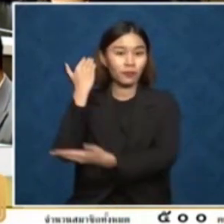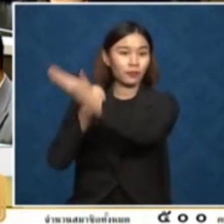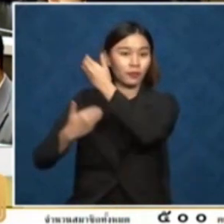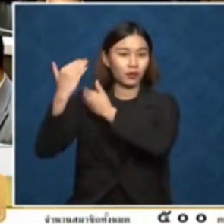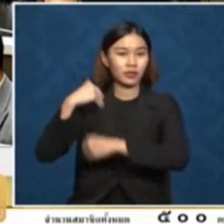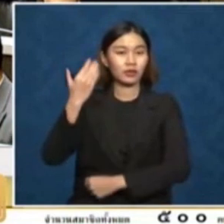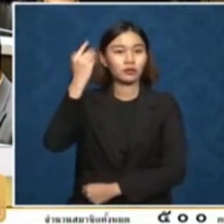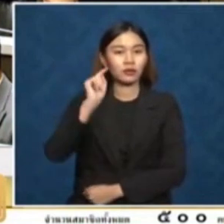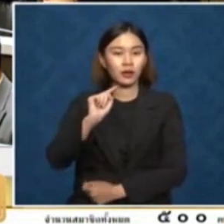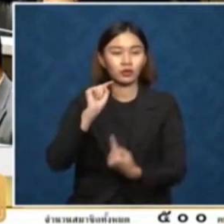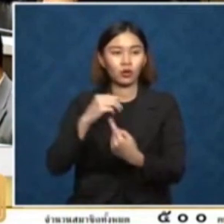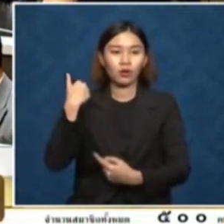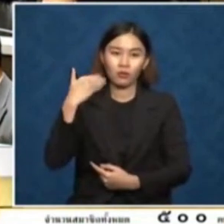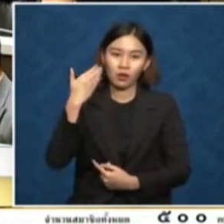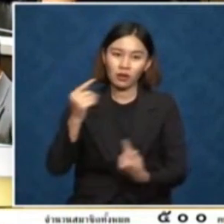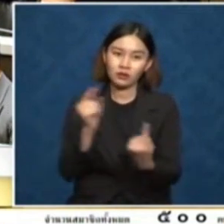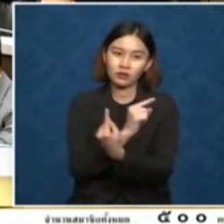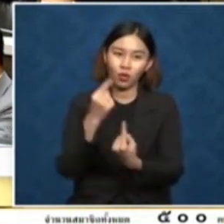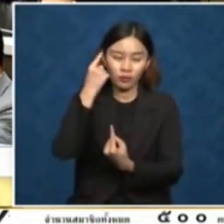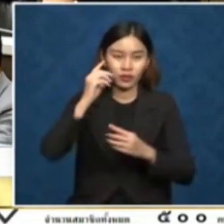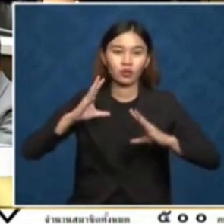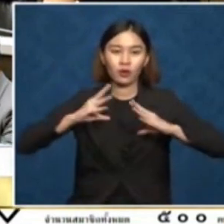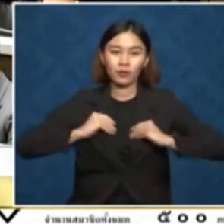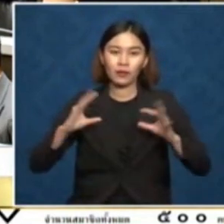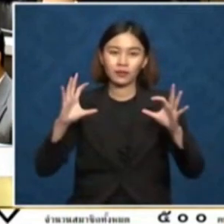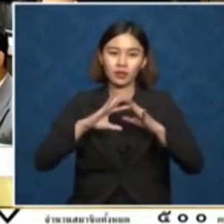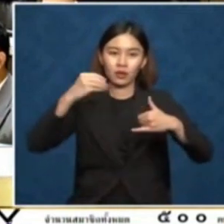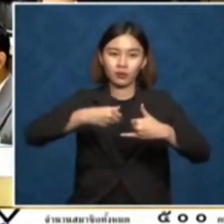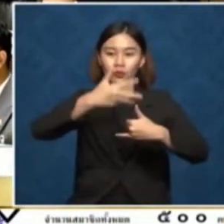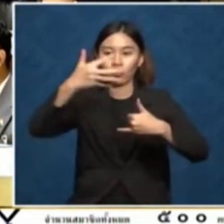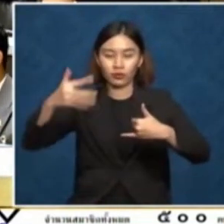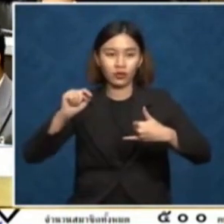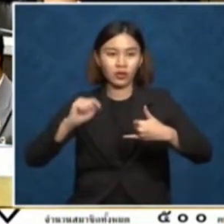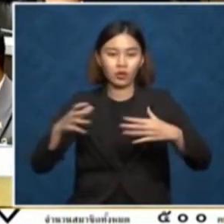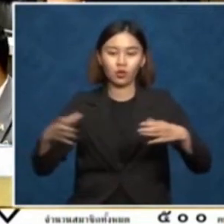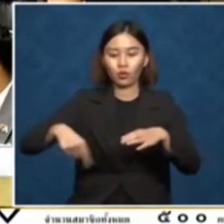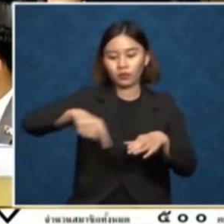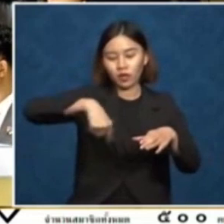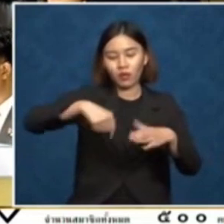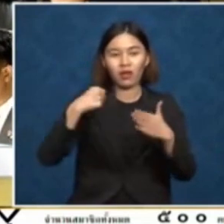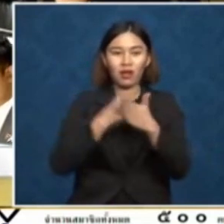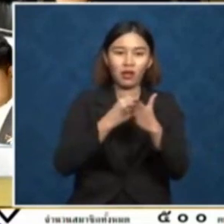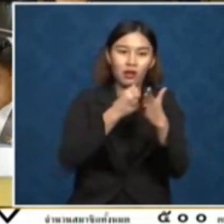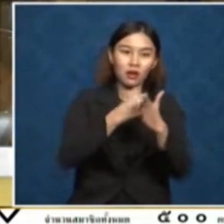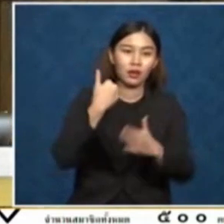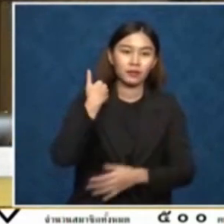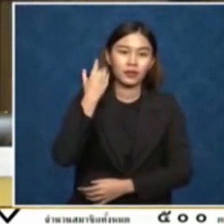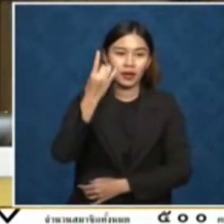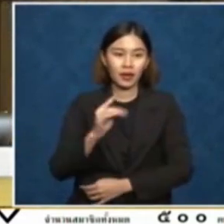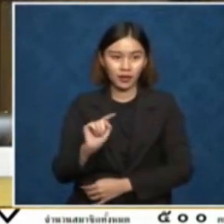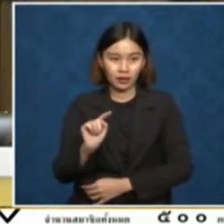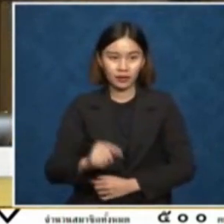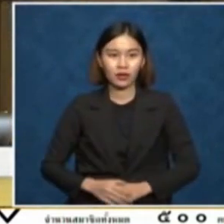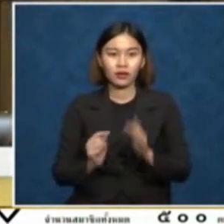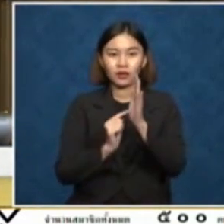การทำร้ายร่างกายและจิตใจถูกกีดกันจากสังคมนะคะไม่ได้รับสิทธิเท่าเทียมเหมือนชายหญิงทั่วไปตามกฎหมายค่ะ